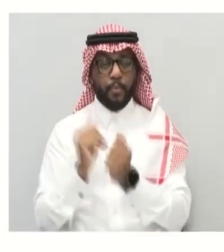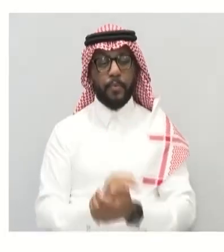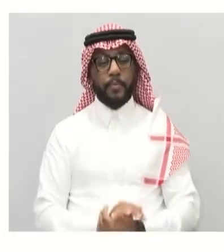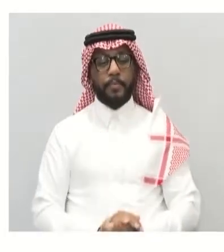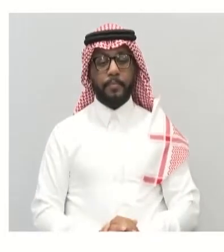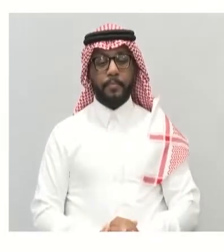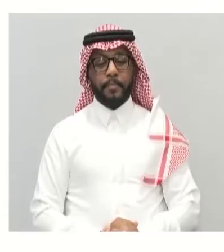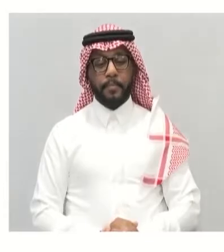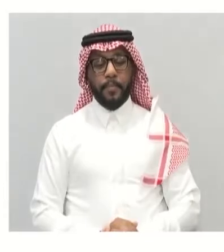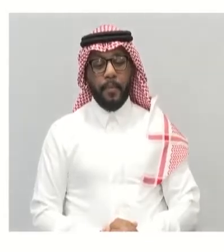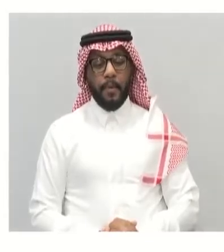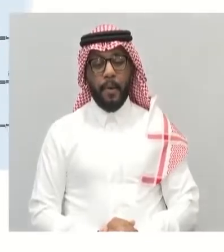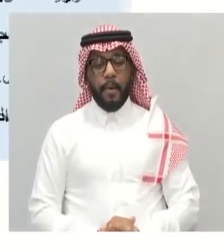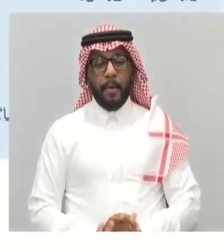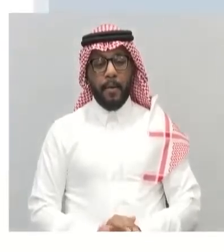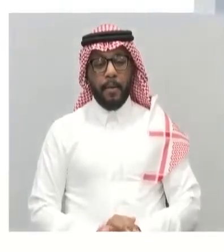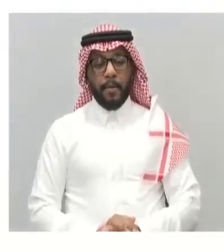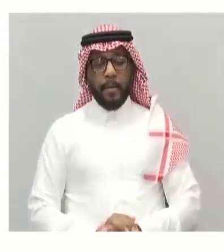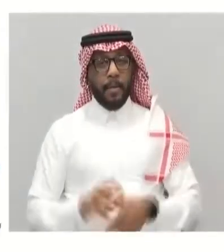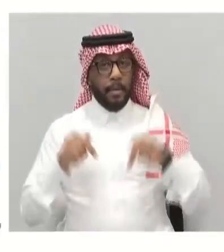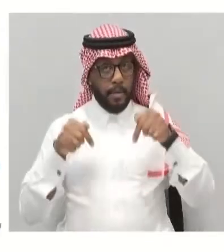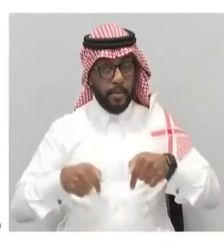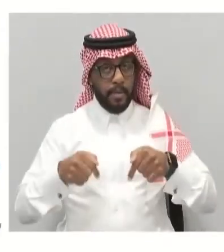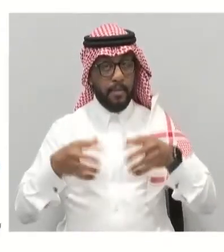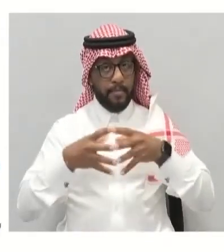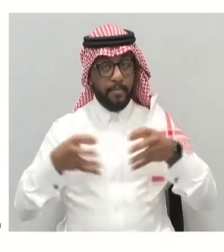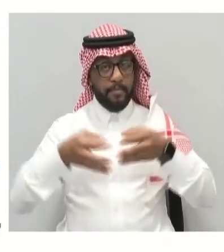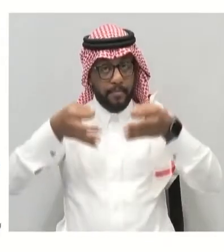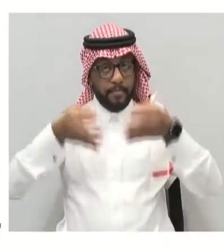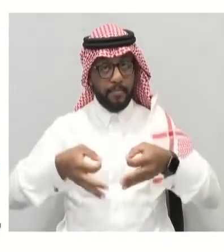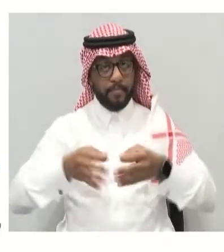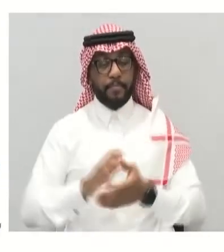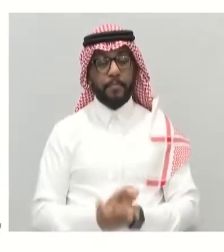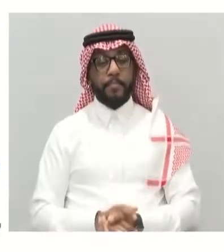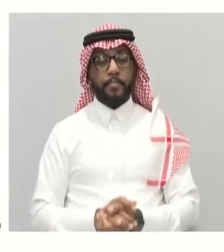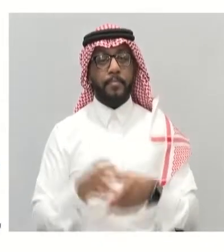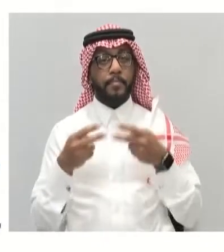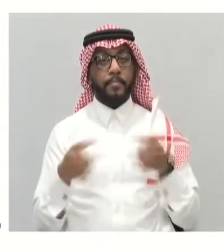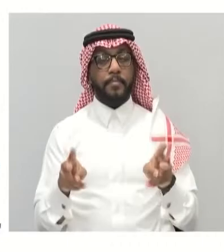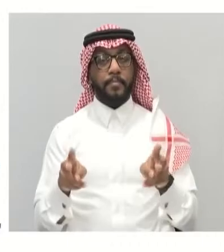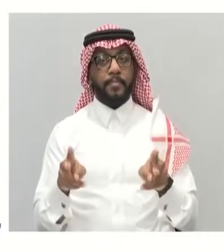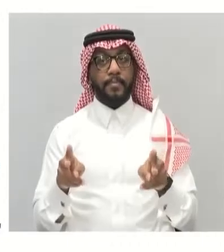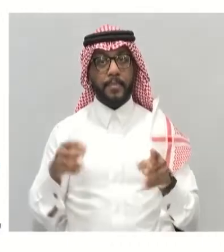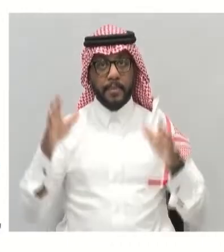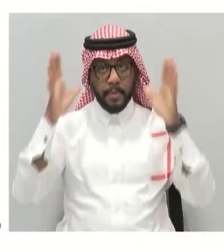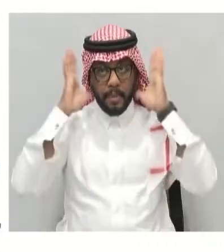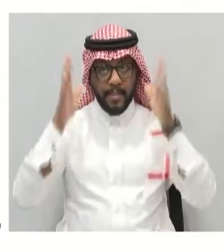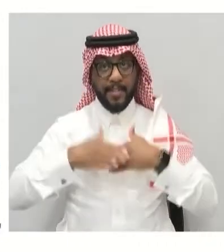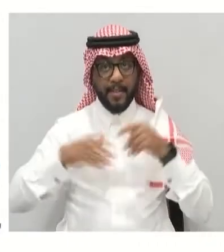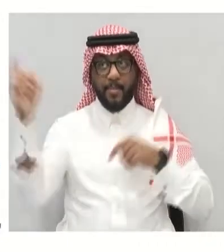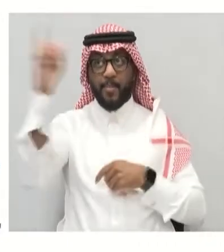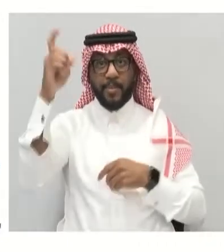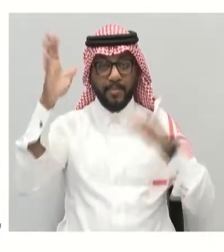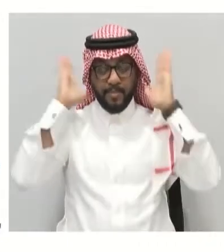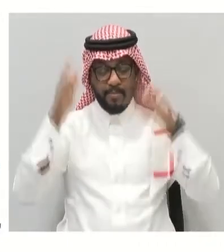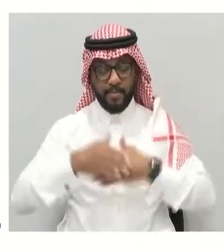الحال سناتي الى هذا الدرس بشيء من التفصيل في البدايه يقول يؤدي المسلم الصلاه